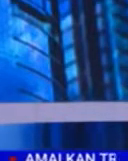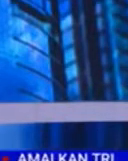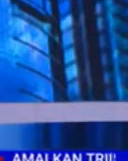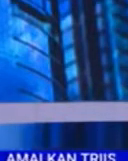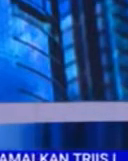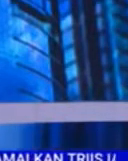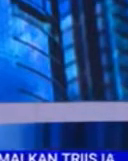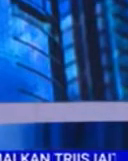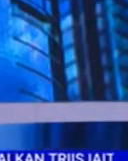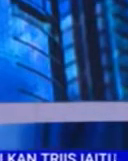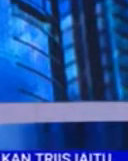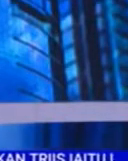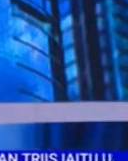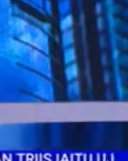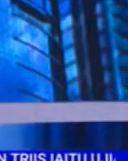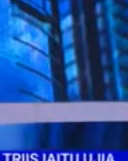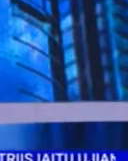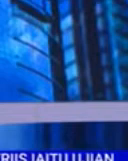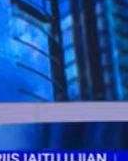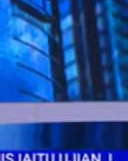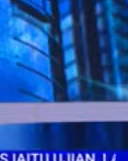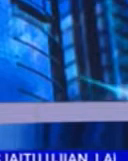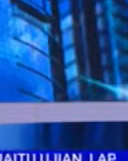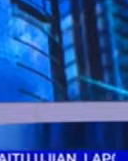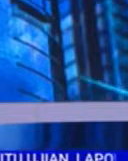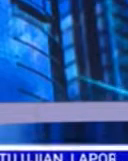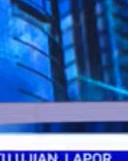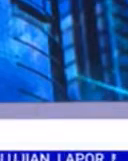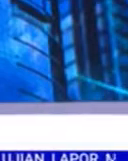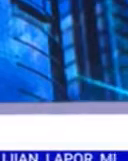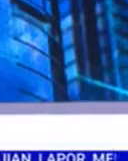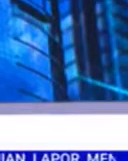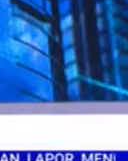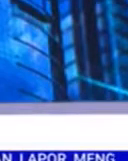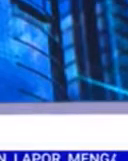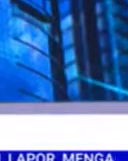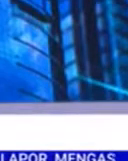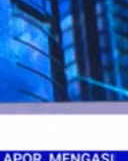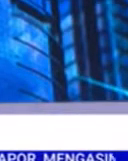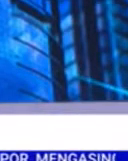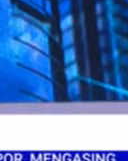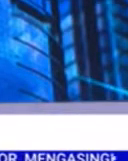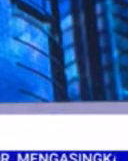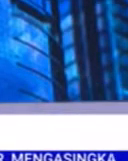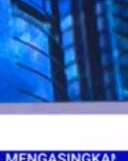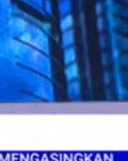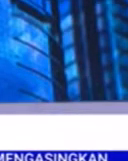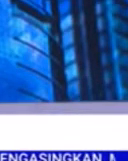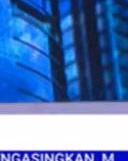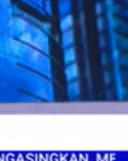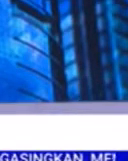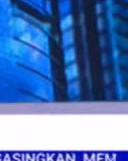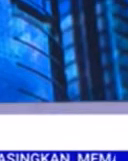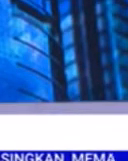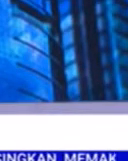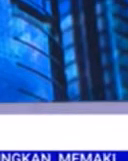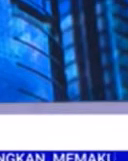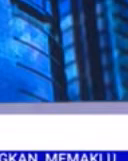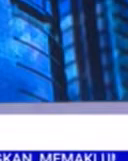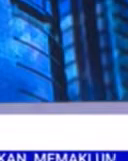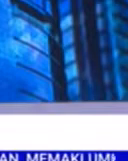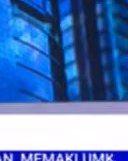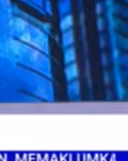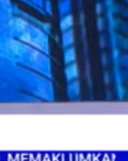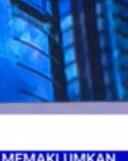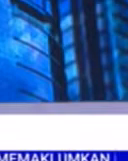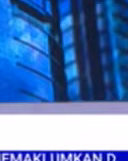program kerohanian disediakan khusus untuk mangsa pemerdagangan yang ditempatkan di Rumah Pelindungan Wanita RPW